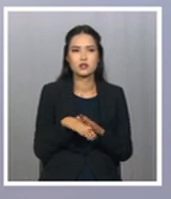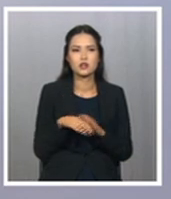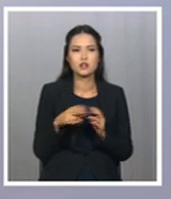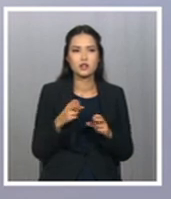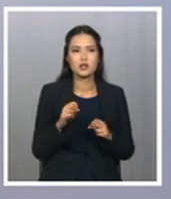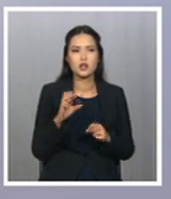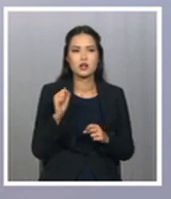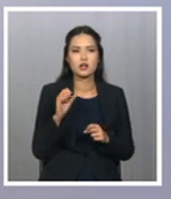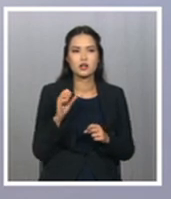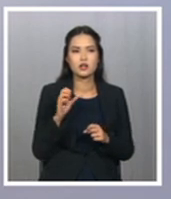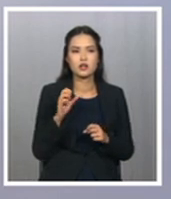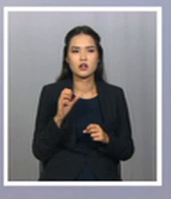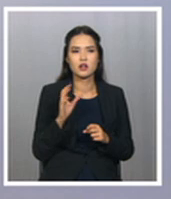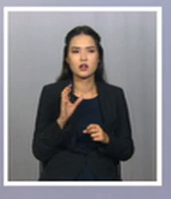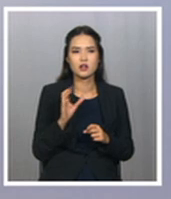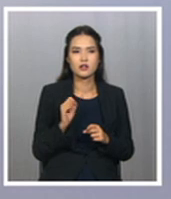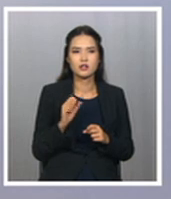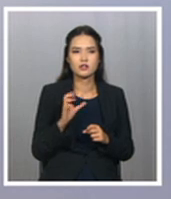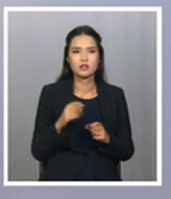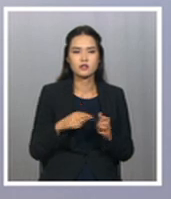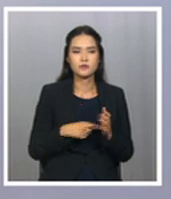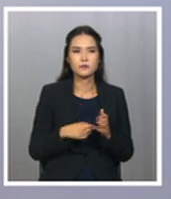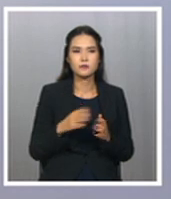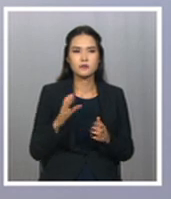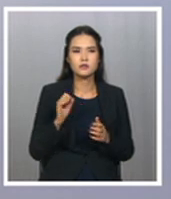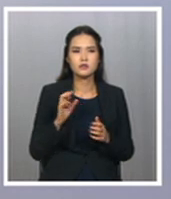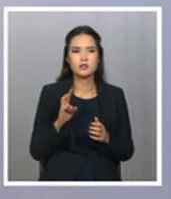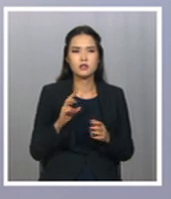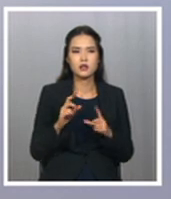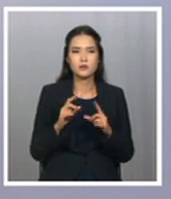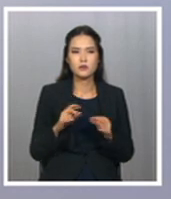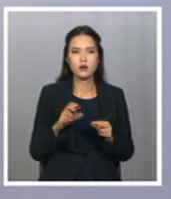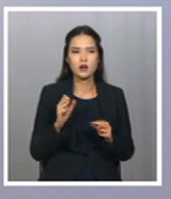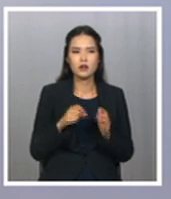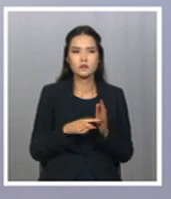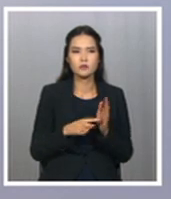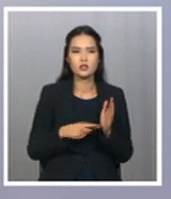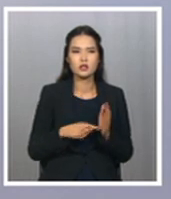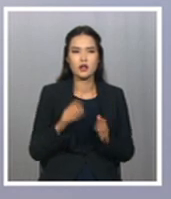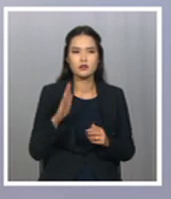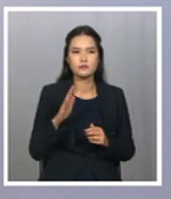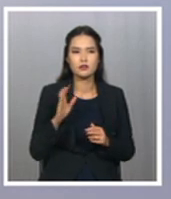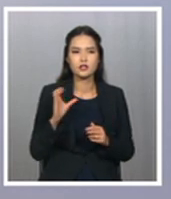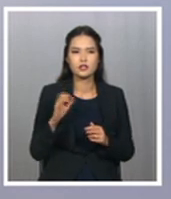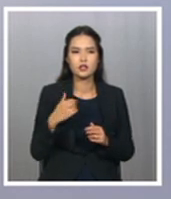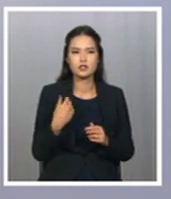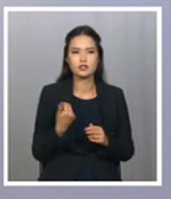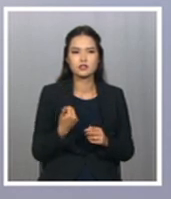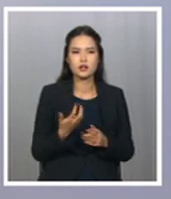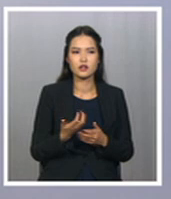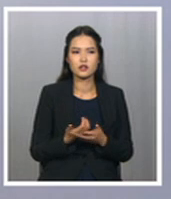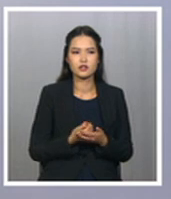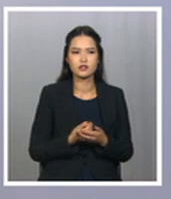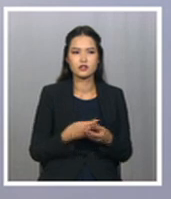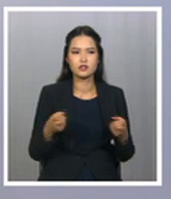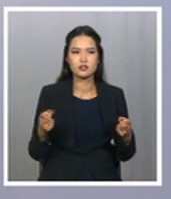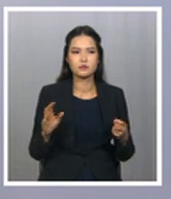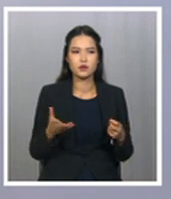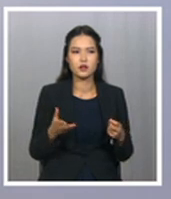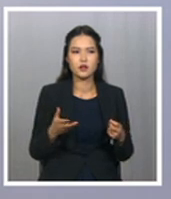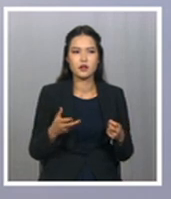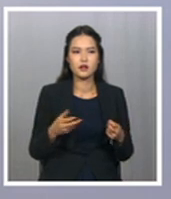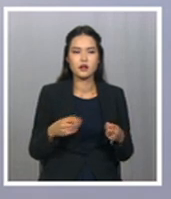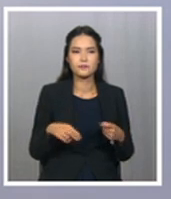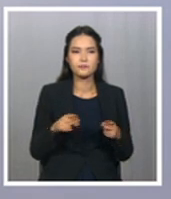есептейік, яғни пропорциядан бұл бұрыштың синусы АЦ көбейтілген А бұрыштың синусы бөлінген БЦ-ға тең. Белгілі міндерді